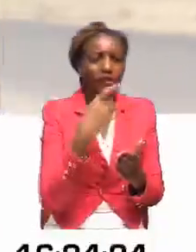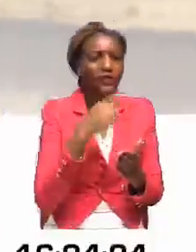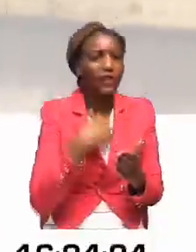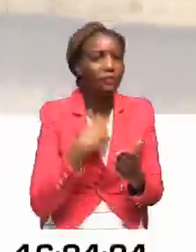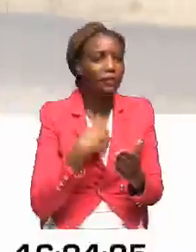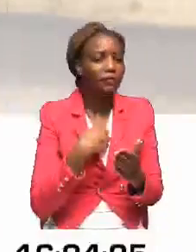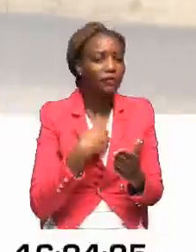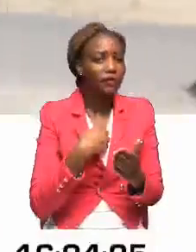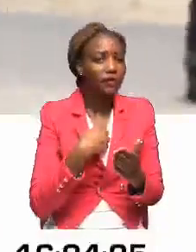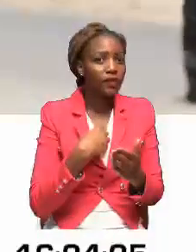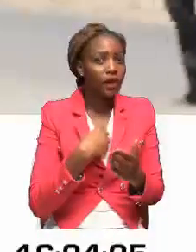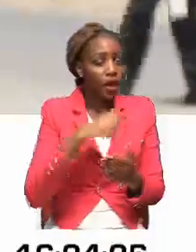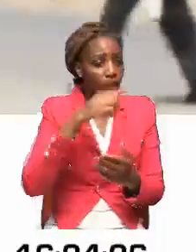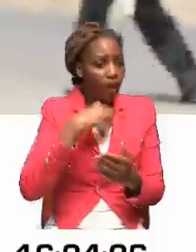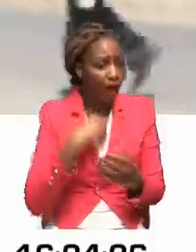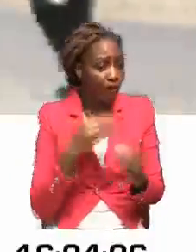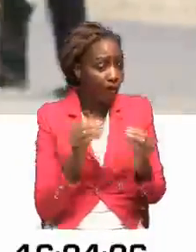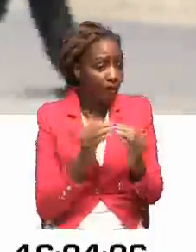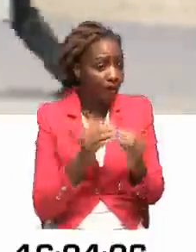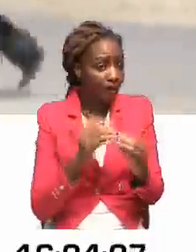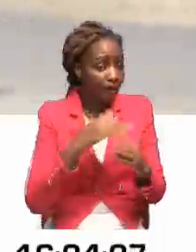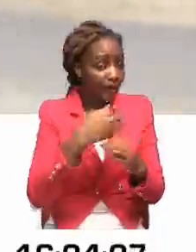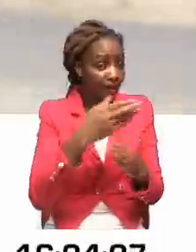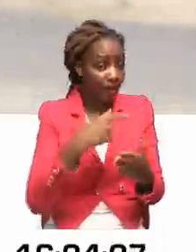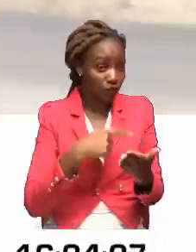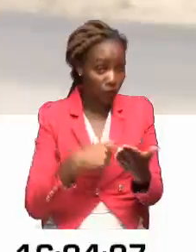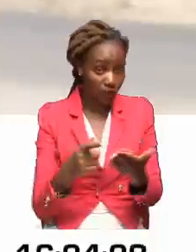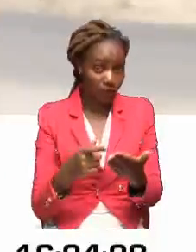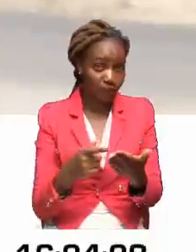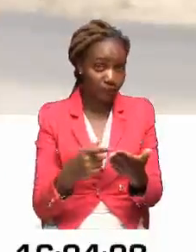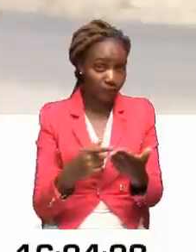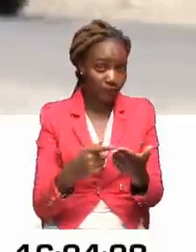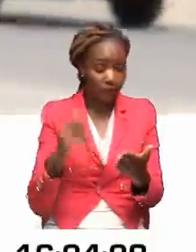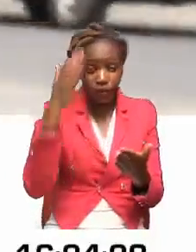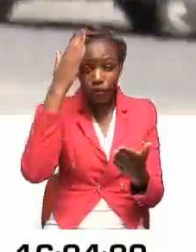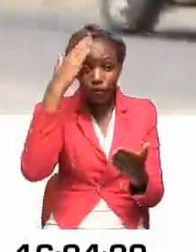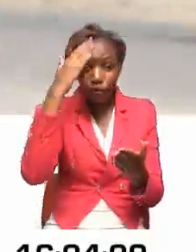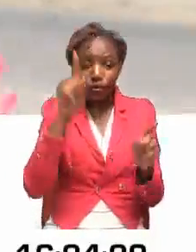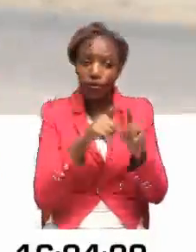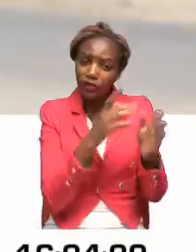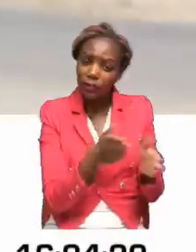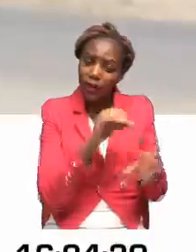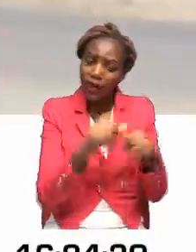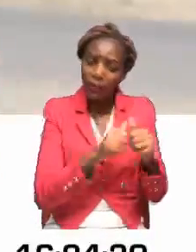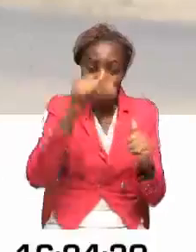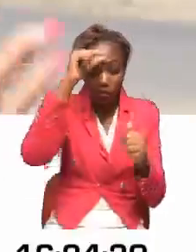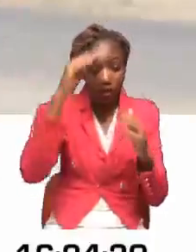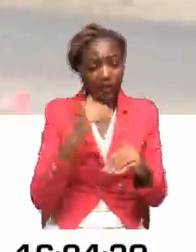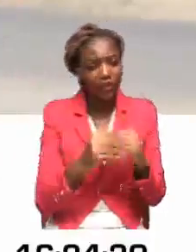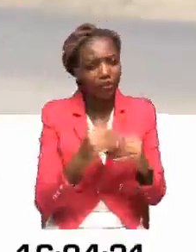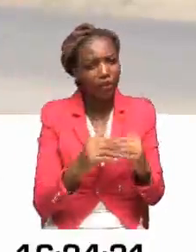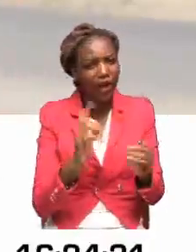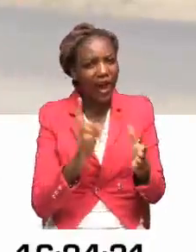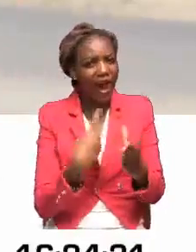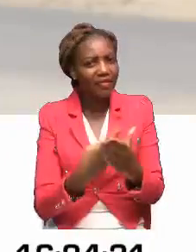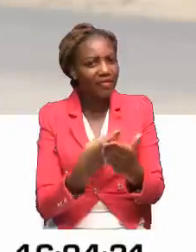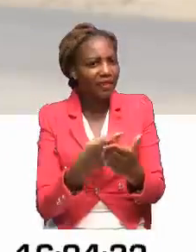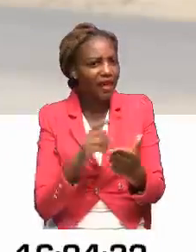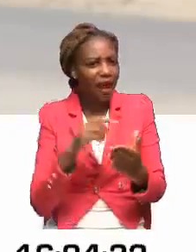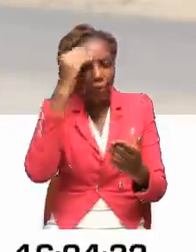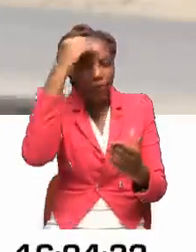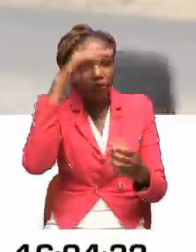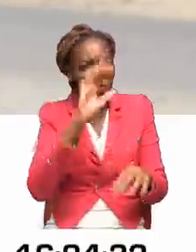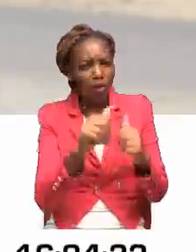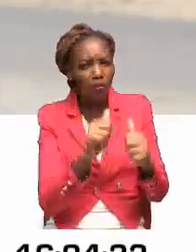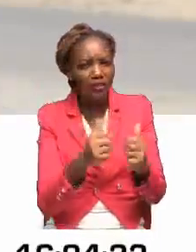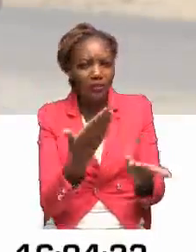Tunajua kwamba kuna kikao ambacho kitaweza kutathmini hatma ya gavana Sonko. Kuhusiana na wewe, je, unaona angatuliwe ama asalie